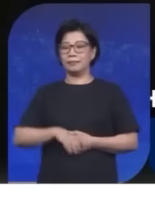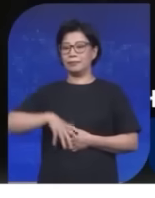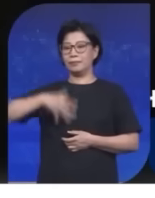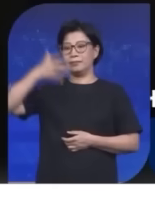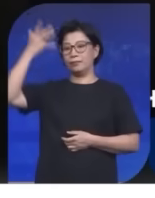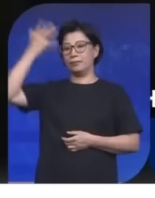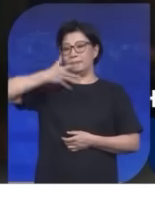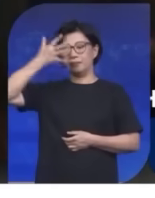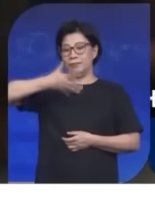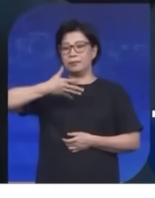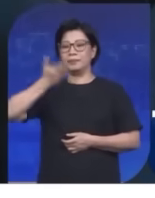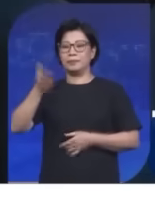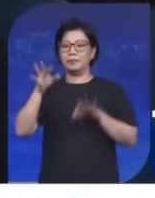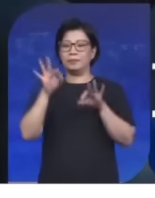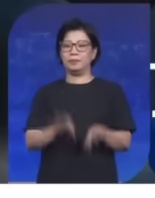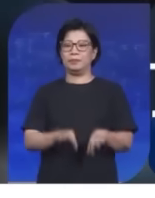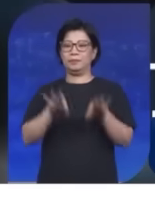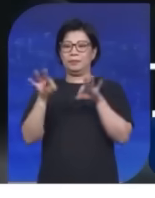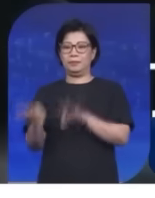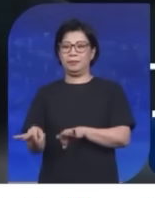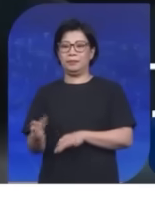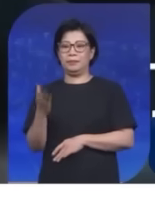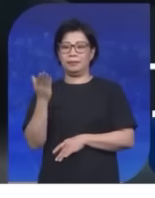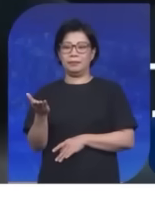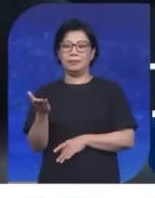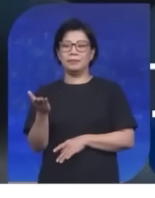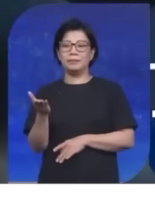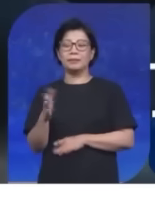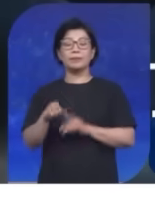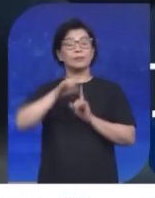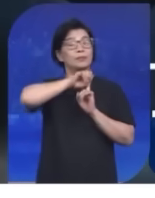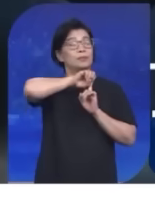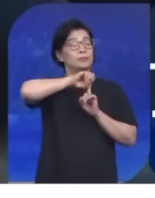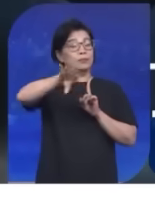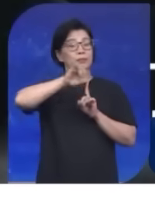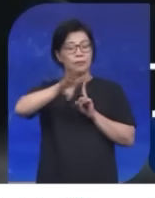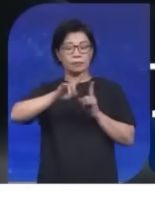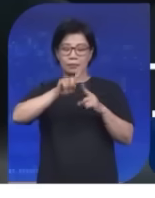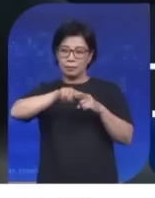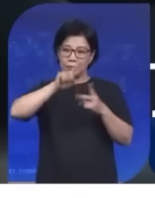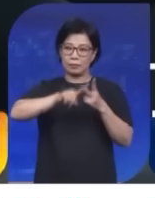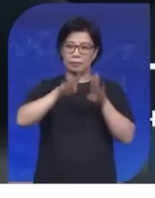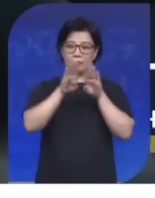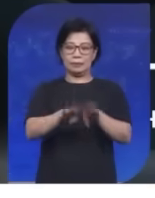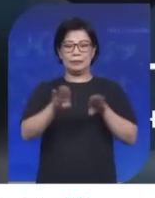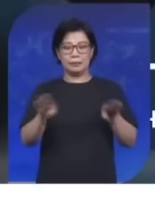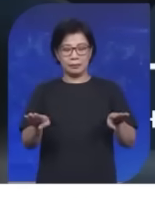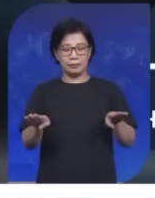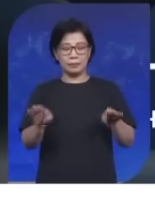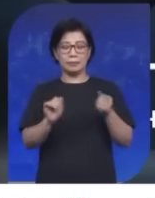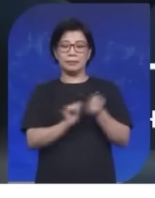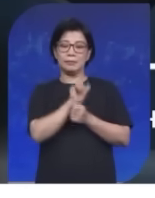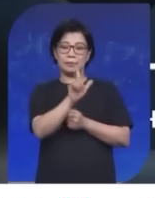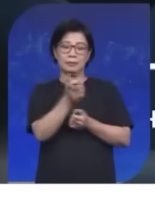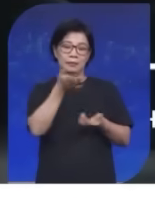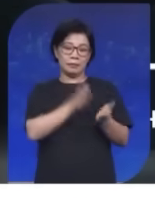thống CGV tại Thành phố Hồ Chí Minh. Đây chính là điểm mới nhất trong chiến dịch truyền thông sáng tạo và tác động trực tiếp đến giới trẻ. Cùng với đó, tháng 7 này cũng sẽ